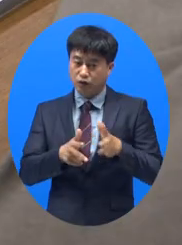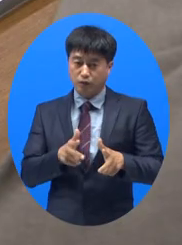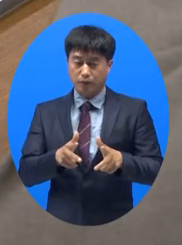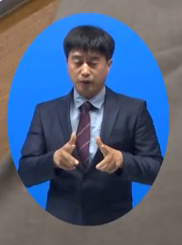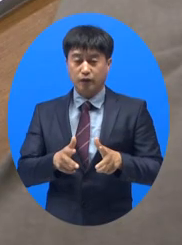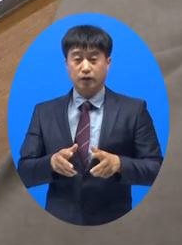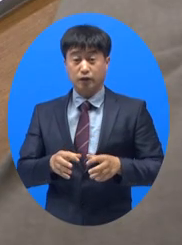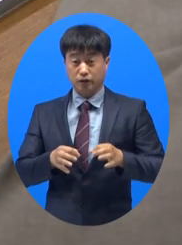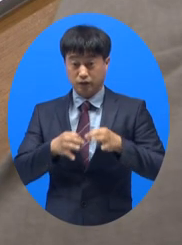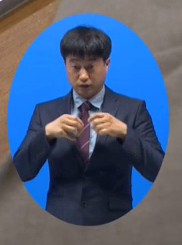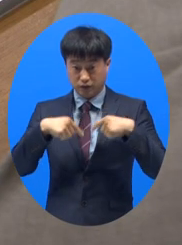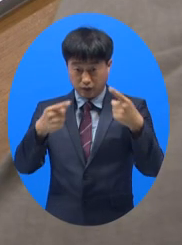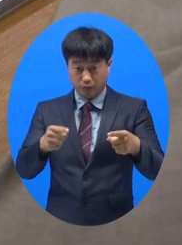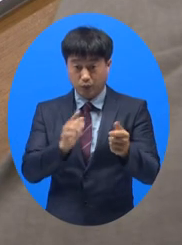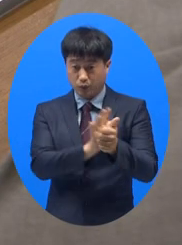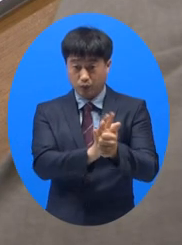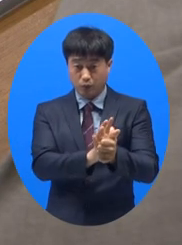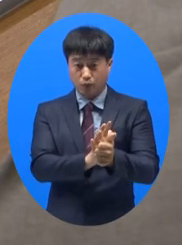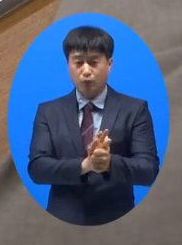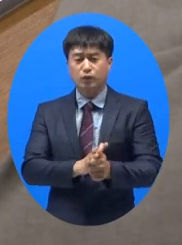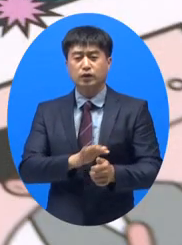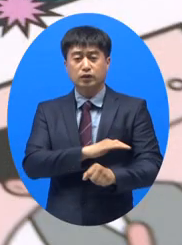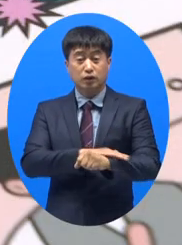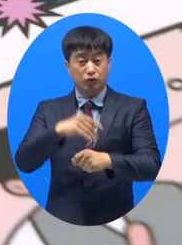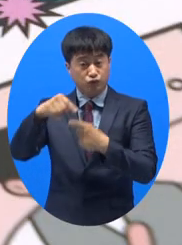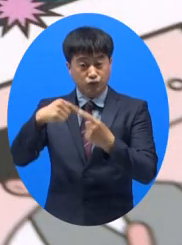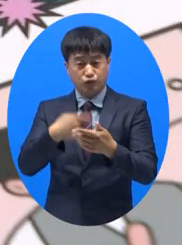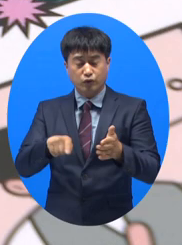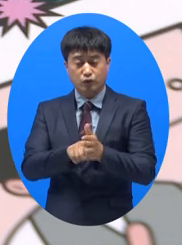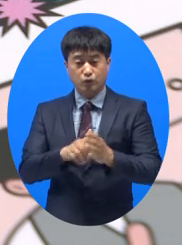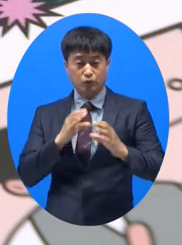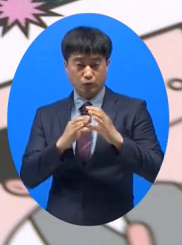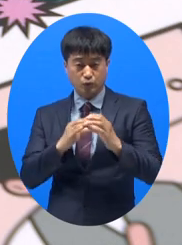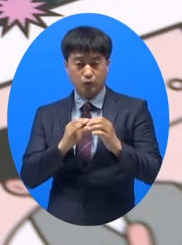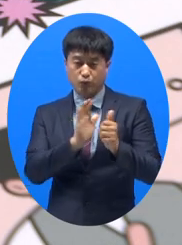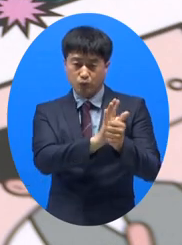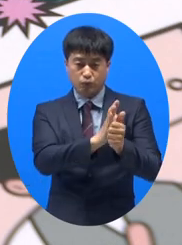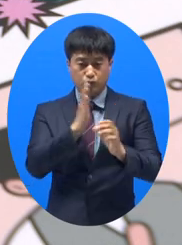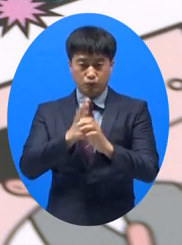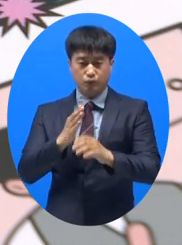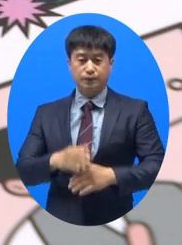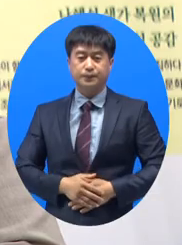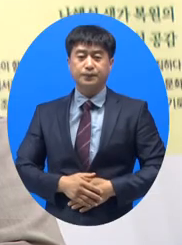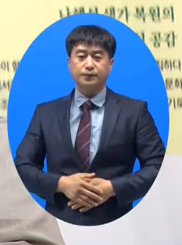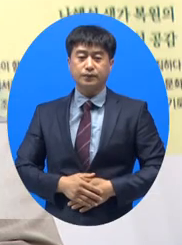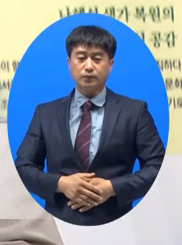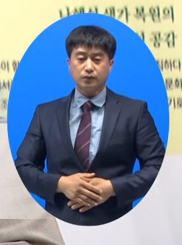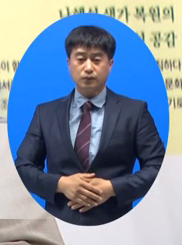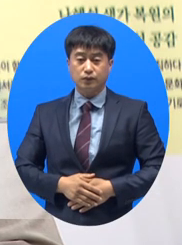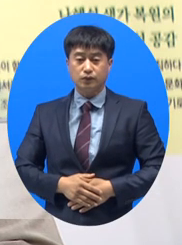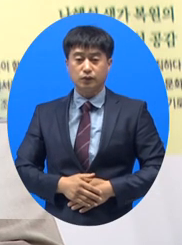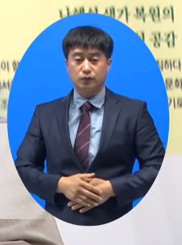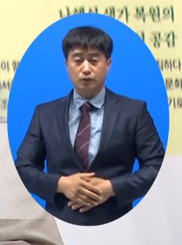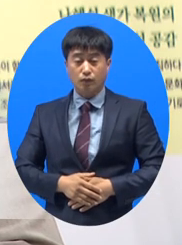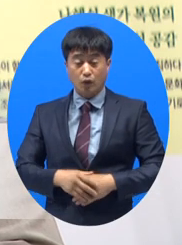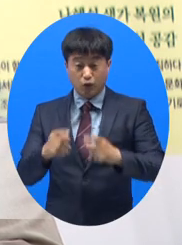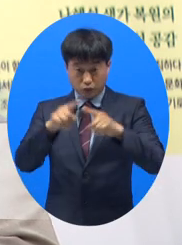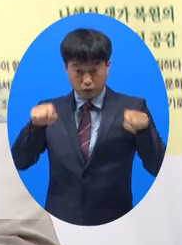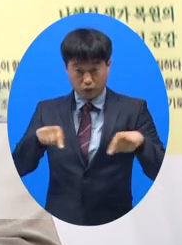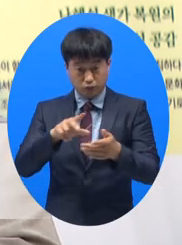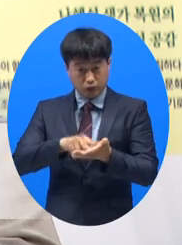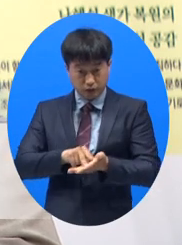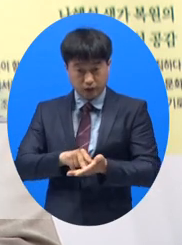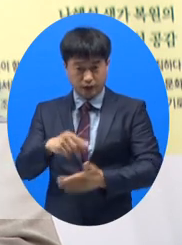하고 상인회가 잘 운영될 수 있도록 수시로 소통하며 가까이에서 도움을 주고 있습니다. 주로 이제 서류적인